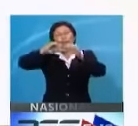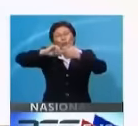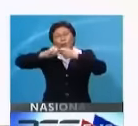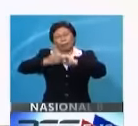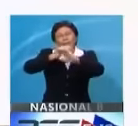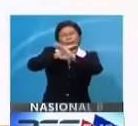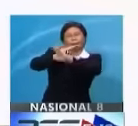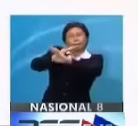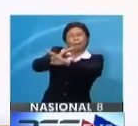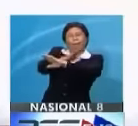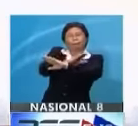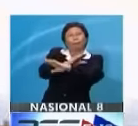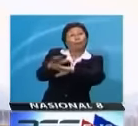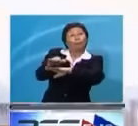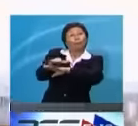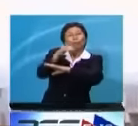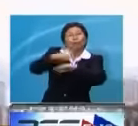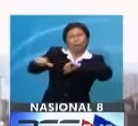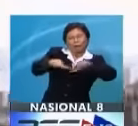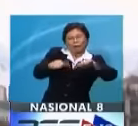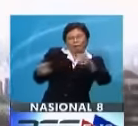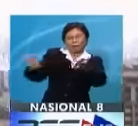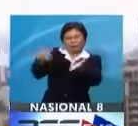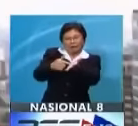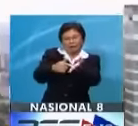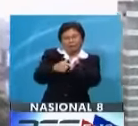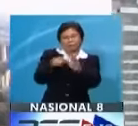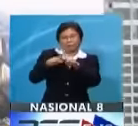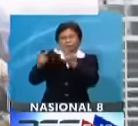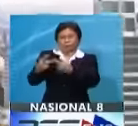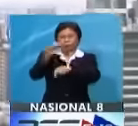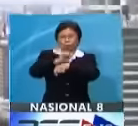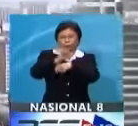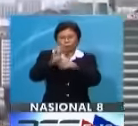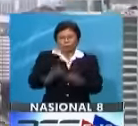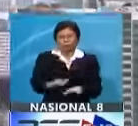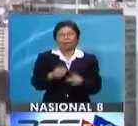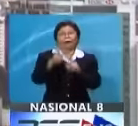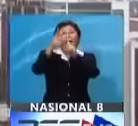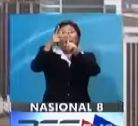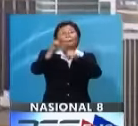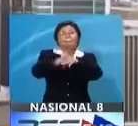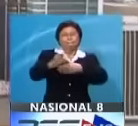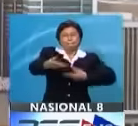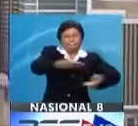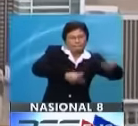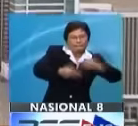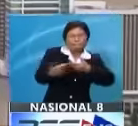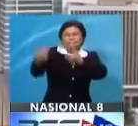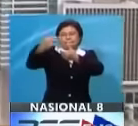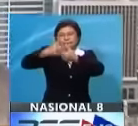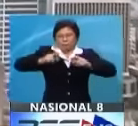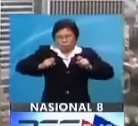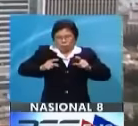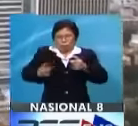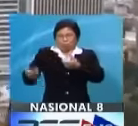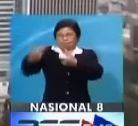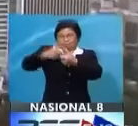halangan bukan tarif untuk mengaktifkan semula pasukan petugas khas fasiliti perdagangan dengan penyertaan sektor